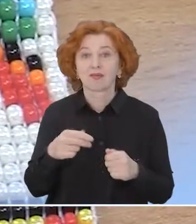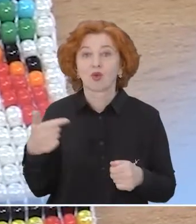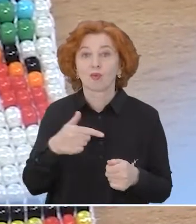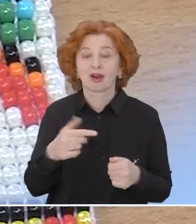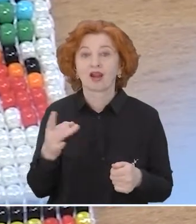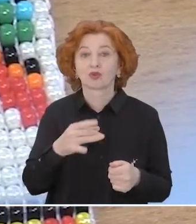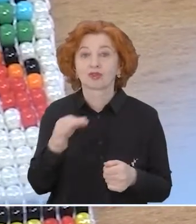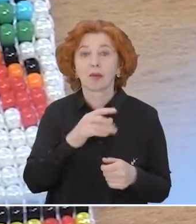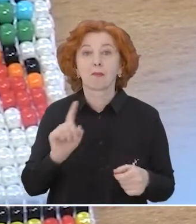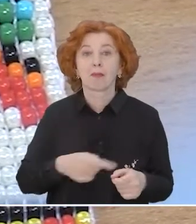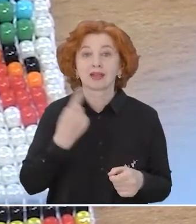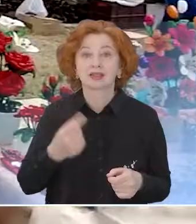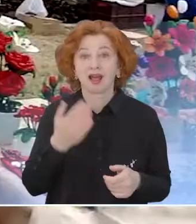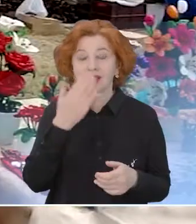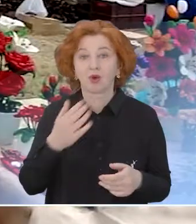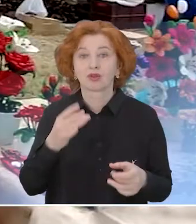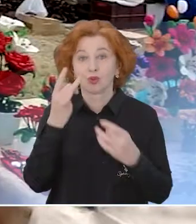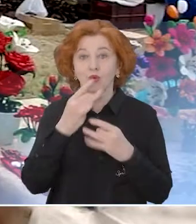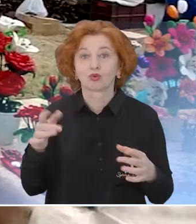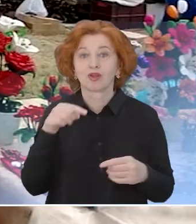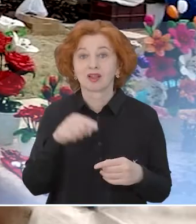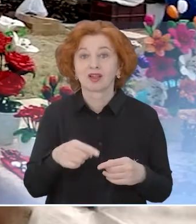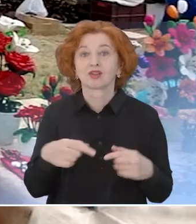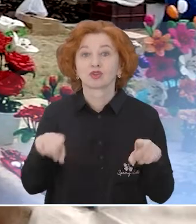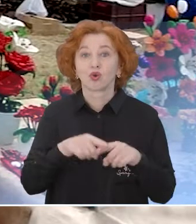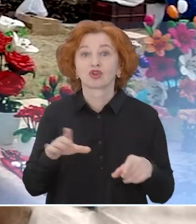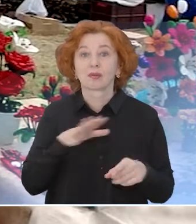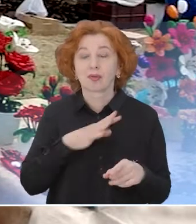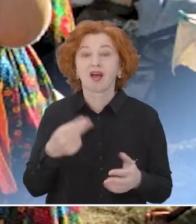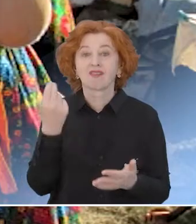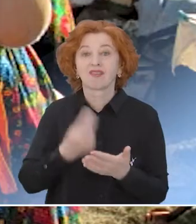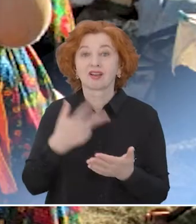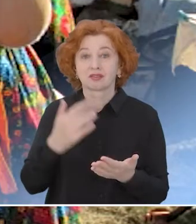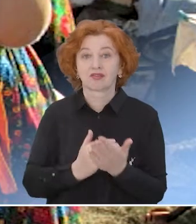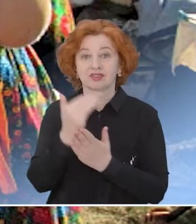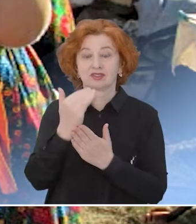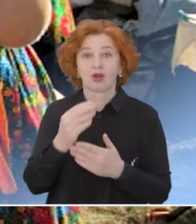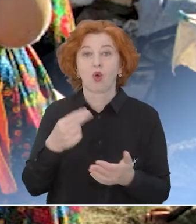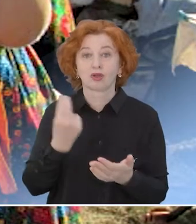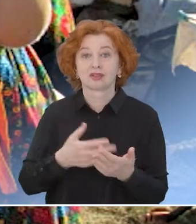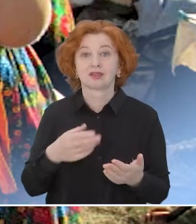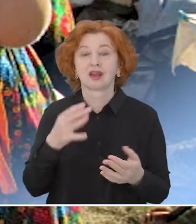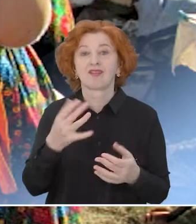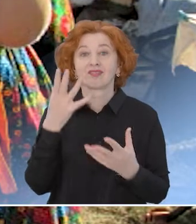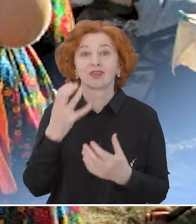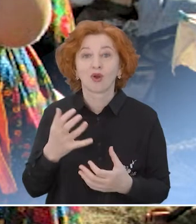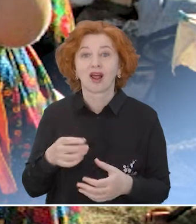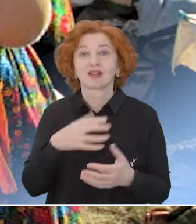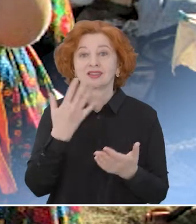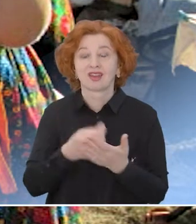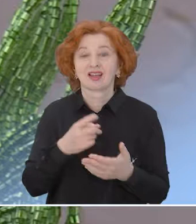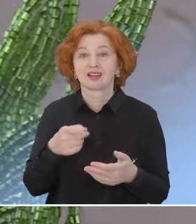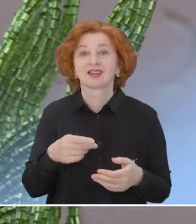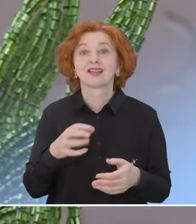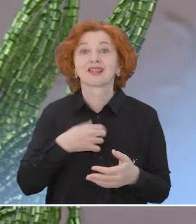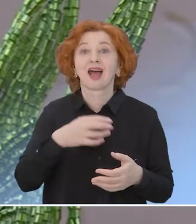губернатора Ростовской области как мастера народной культуры. В этом году их труд также был высоко оценен руководством области, и награда нашла